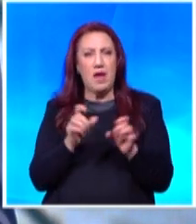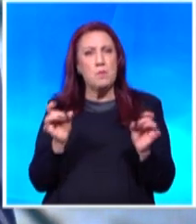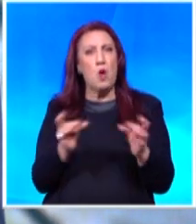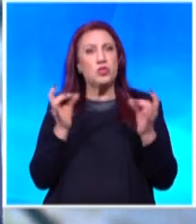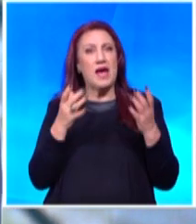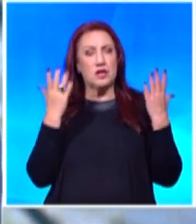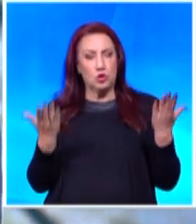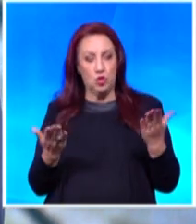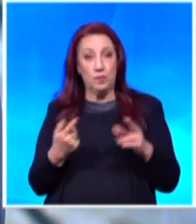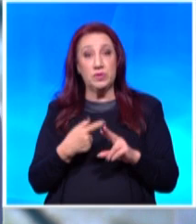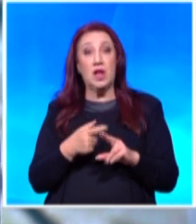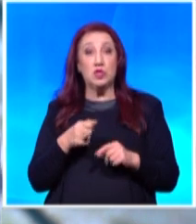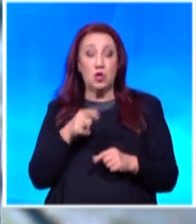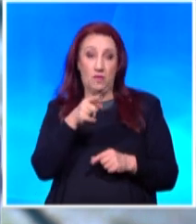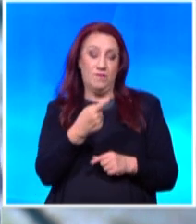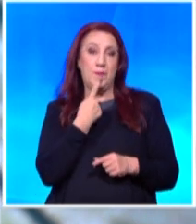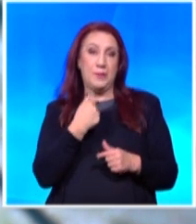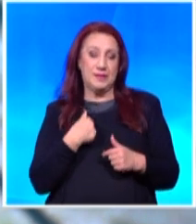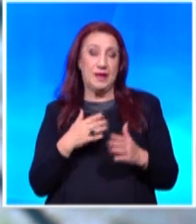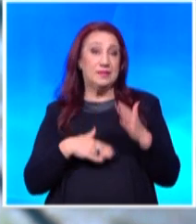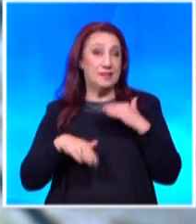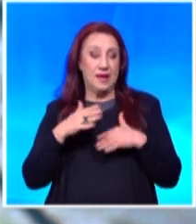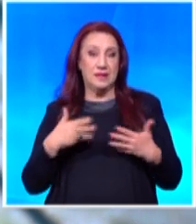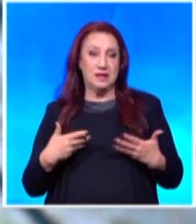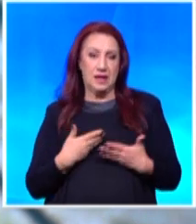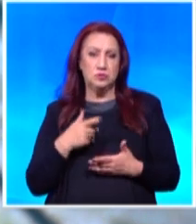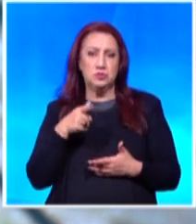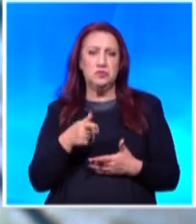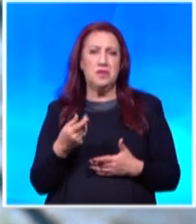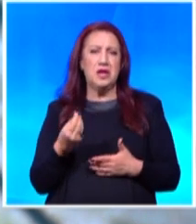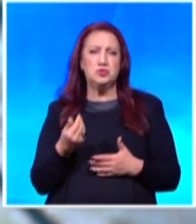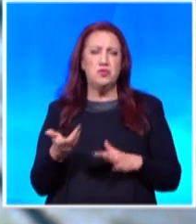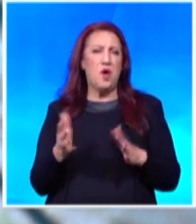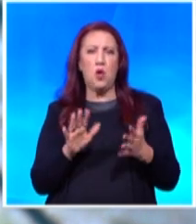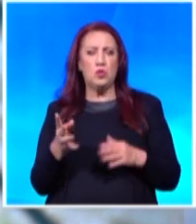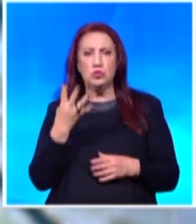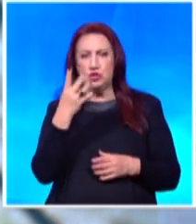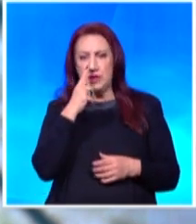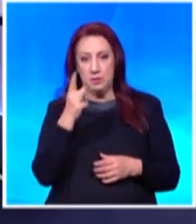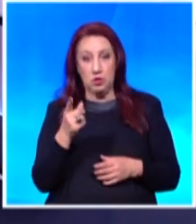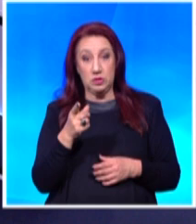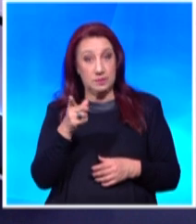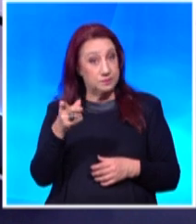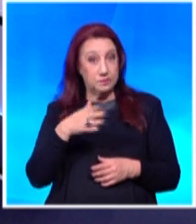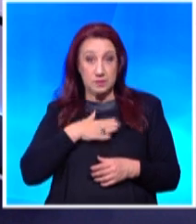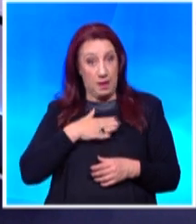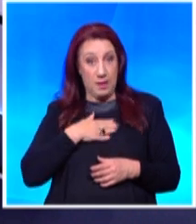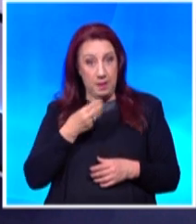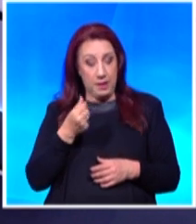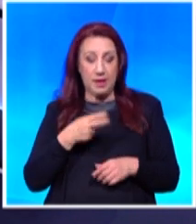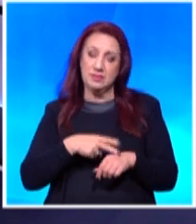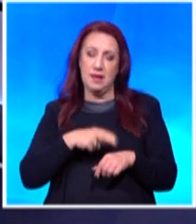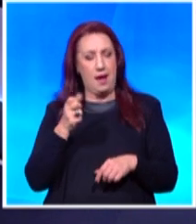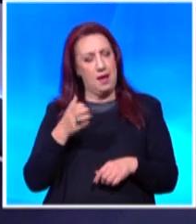Но това, за което вие вероятно ми питате, е най-интересното, което струва само около 4 милиона. Има ли ги парите? Да, парите са